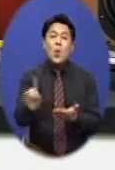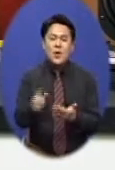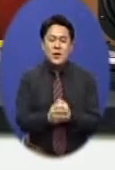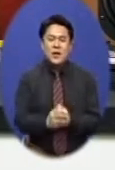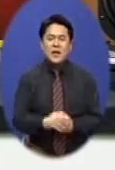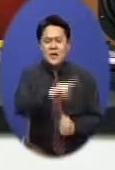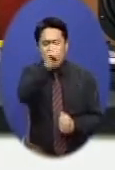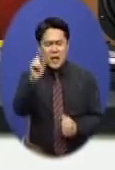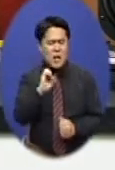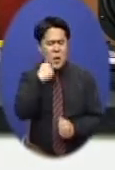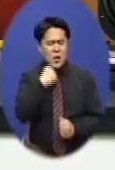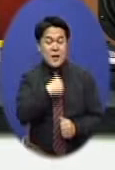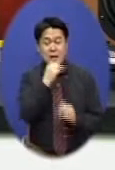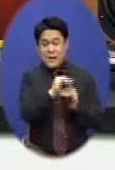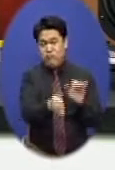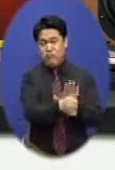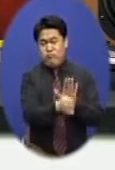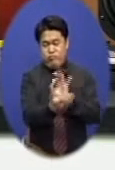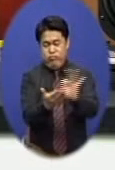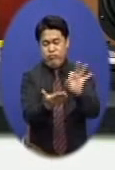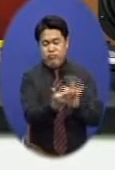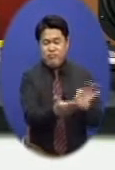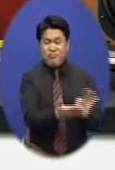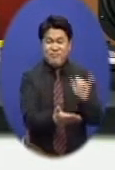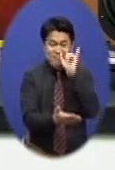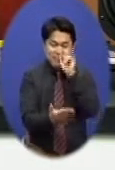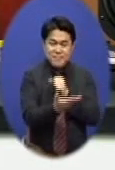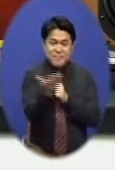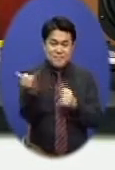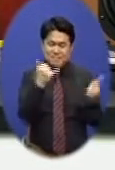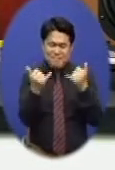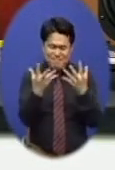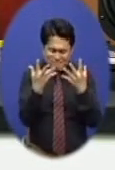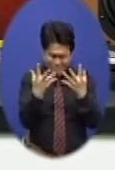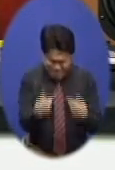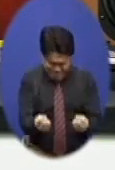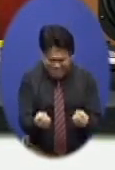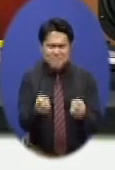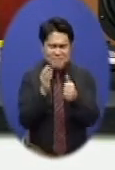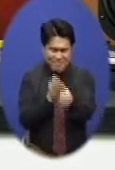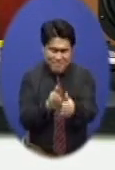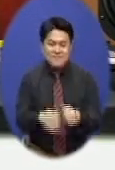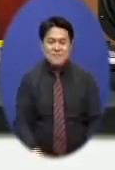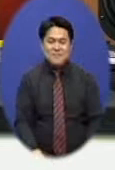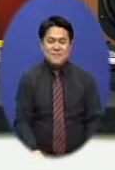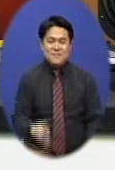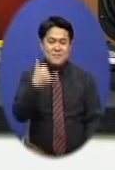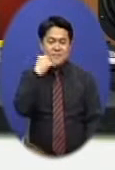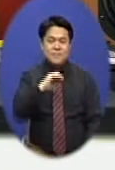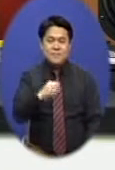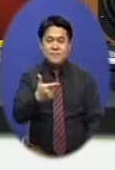전부 소외되고 어려운 분들을 위해서 쓰여지고 있으니까요. 네. 많은 참여 부탁드릴게요. 그래요. ARS